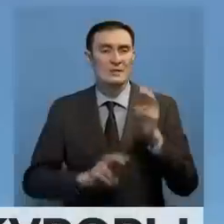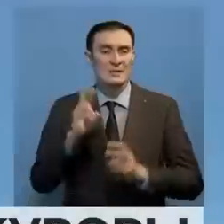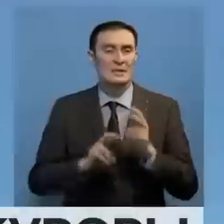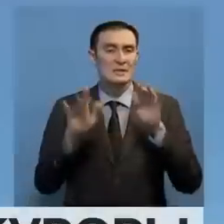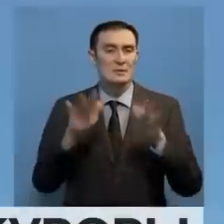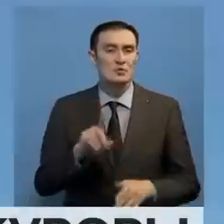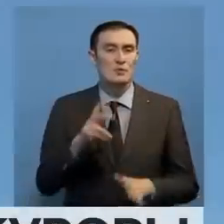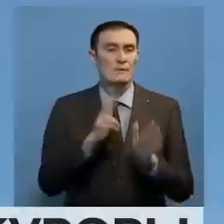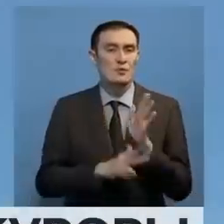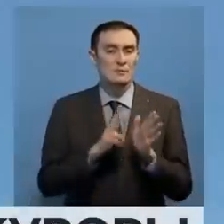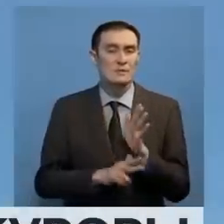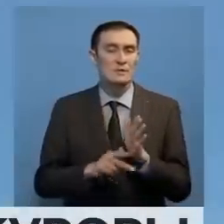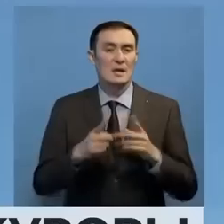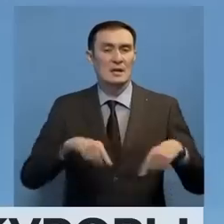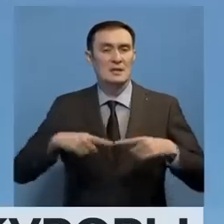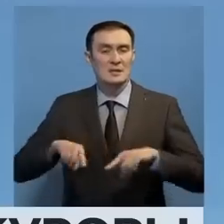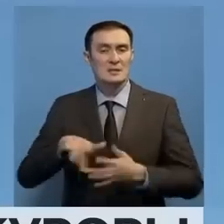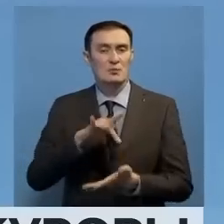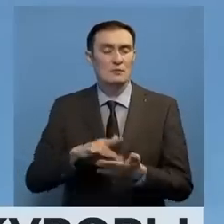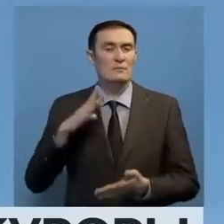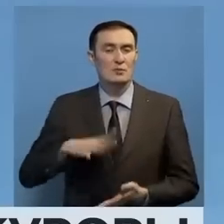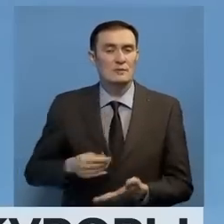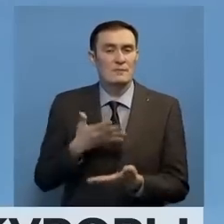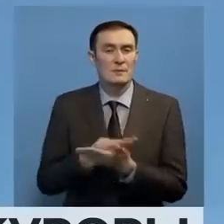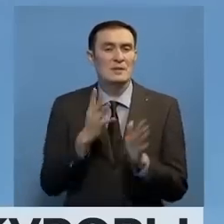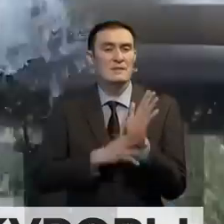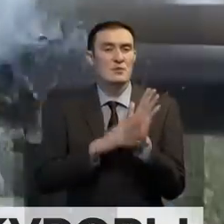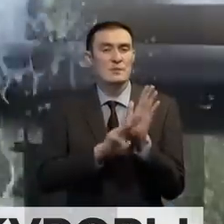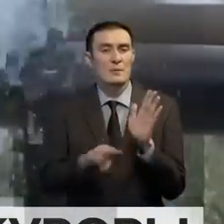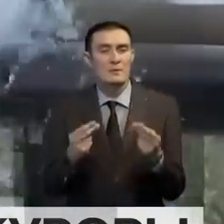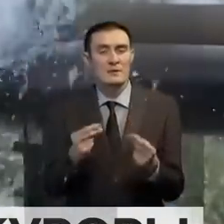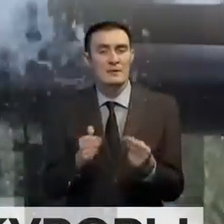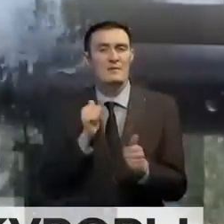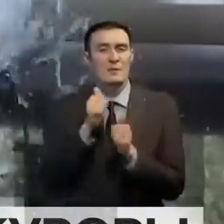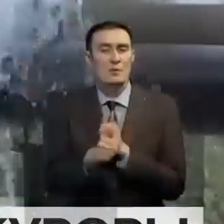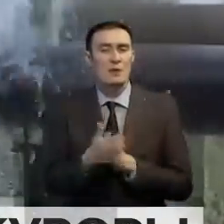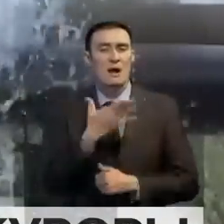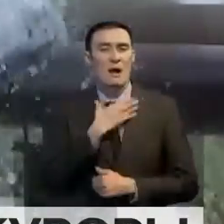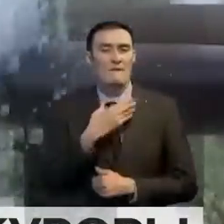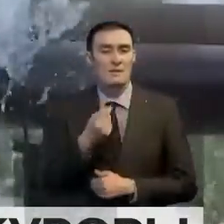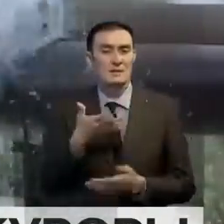зиме 180 бюджетным организациям города пришлось выплатить 90 миллионов тенге